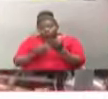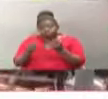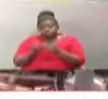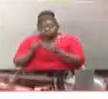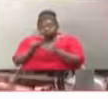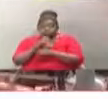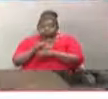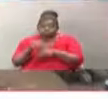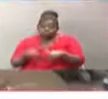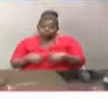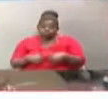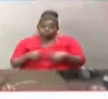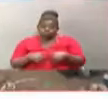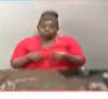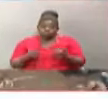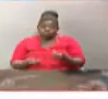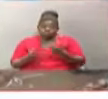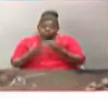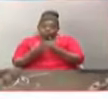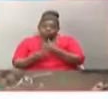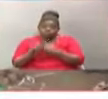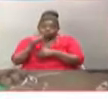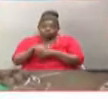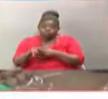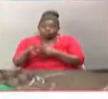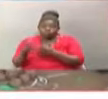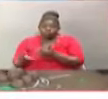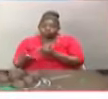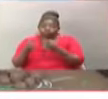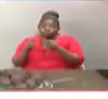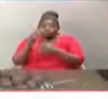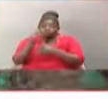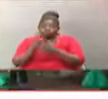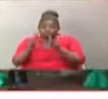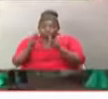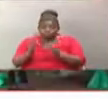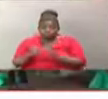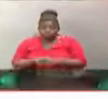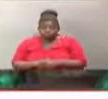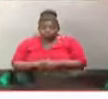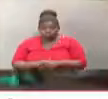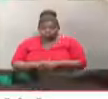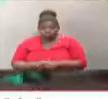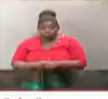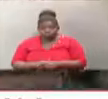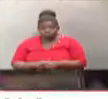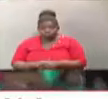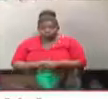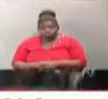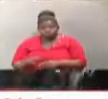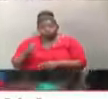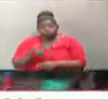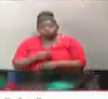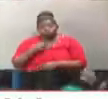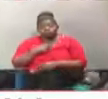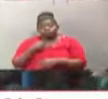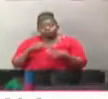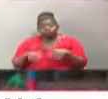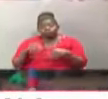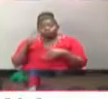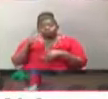bakubiriza abavubuka okulabira ku Senabulia babyeko bye batandikawo. Ibra yansanyusa nnyo kubanga